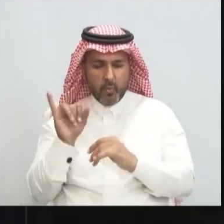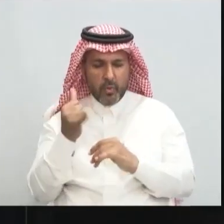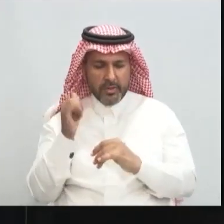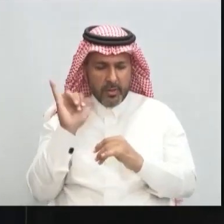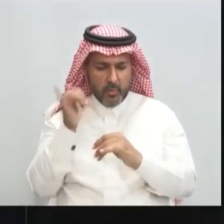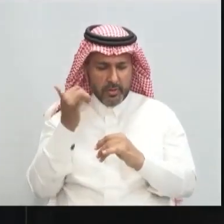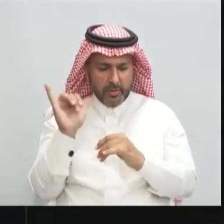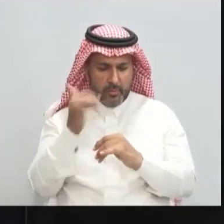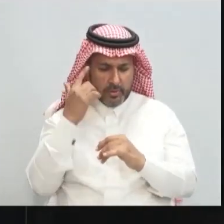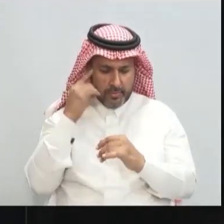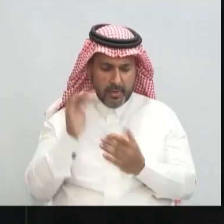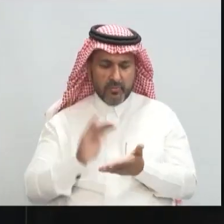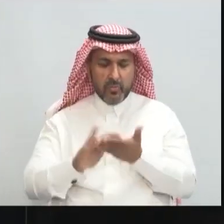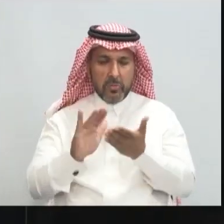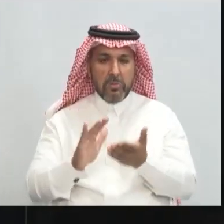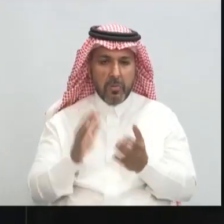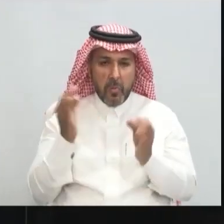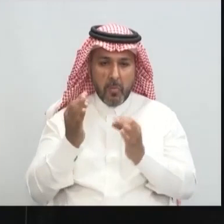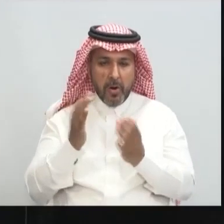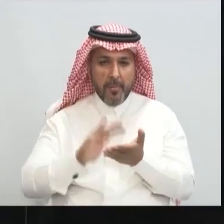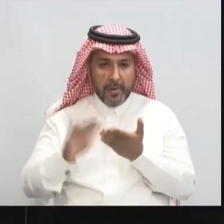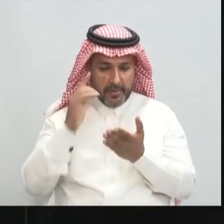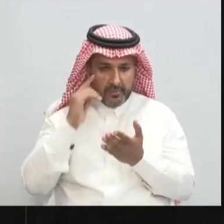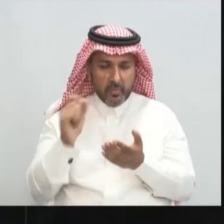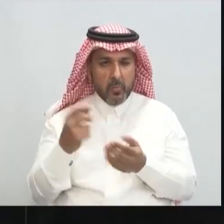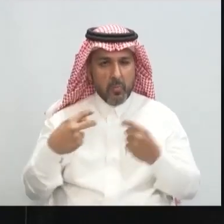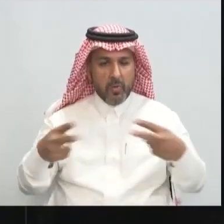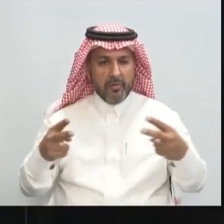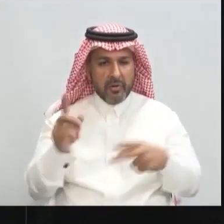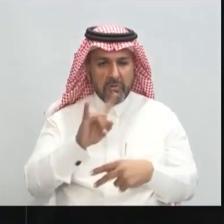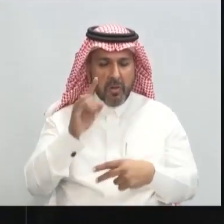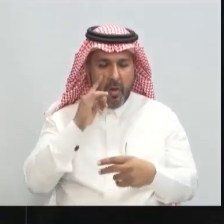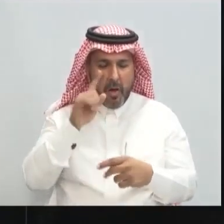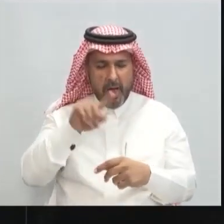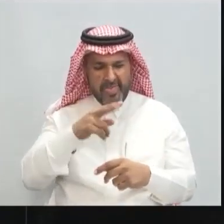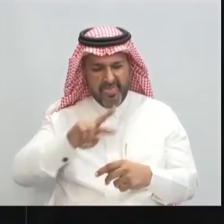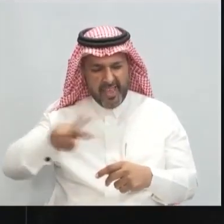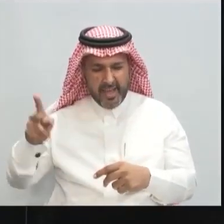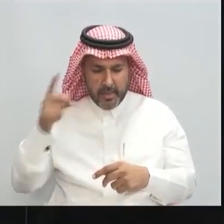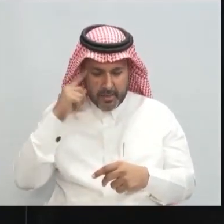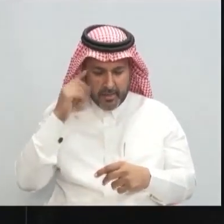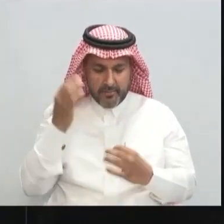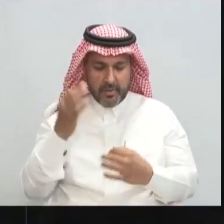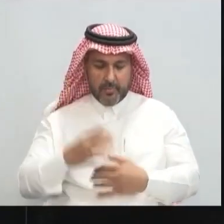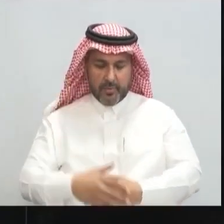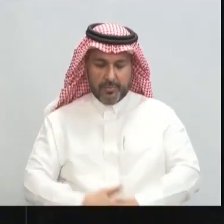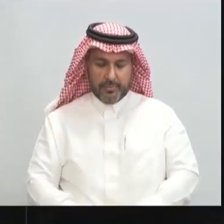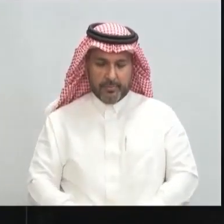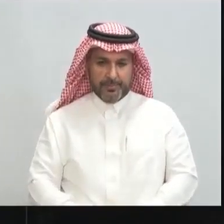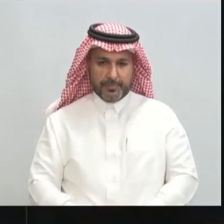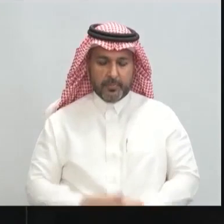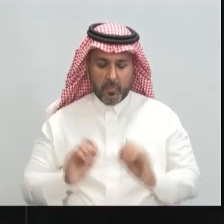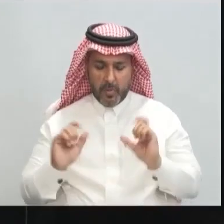له وجود في المكاتب سيكون التواصل واجتماعاتها عبر وسائل التواصل كذلك ذكرنا قد يكون هنالك اجتماعات